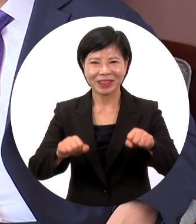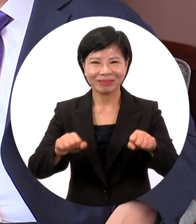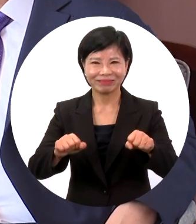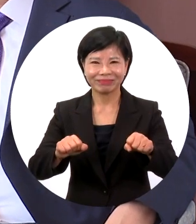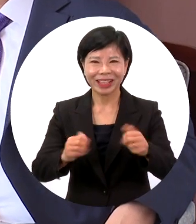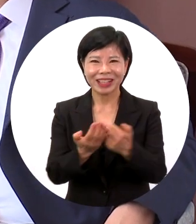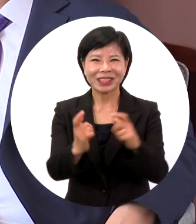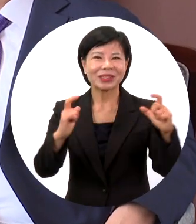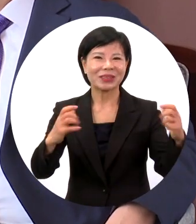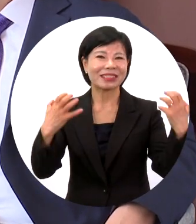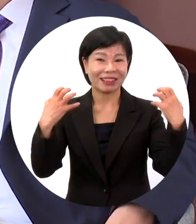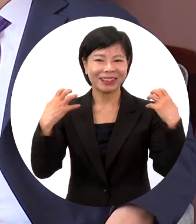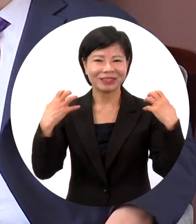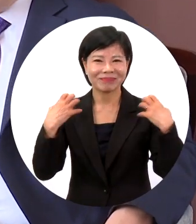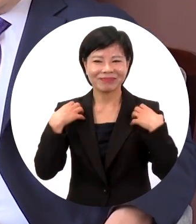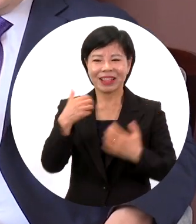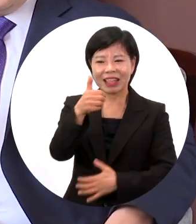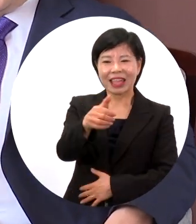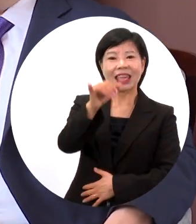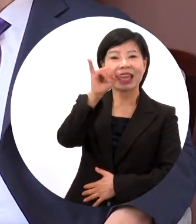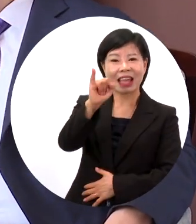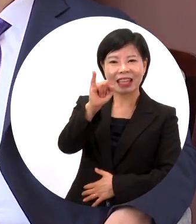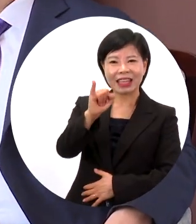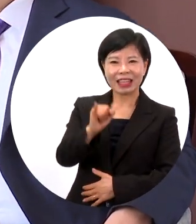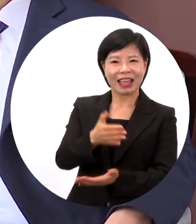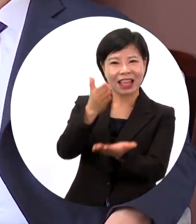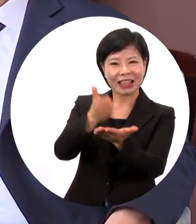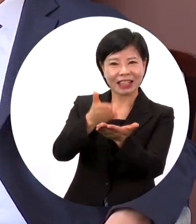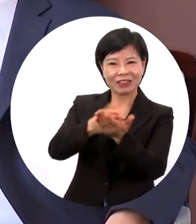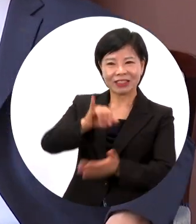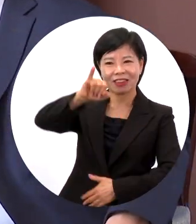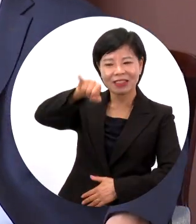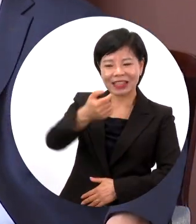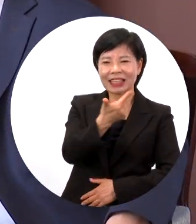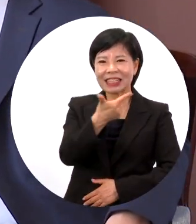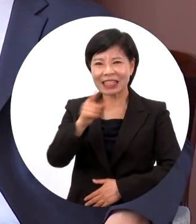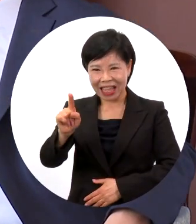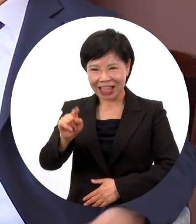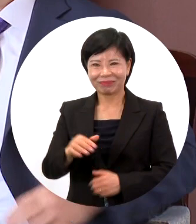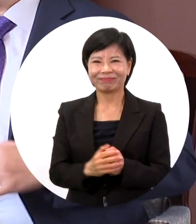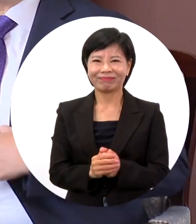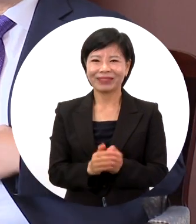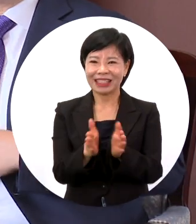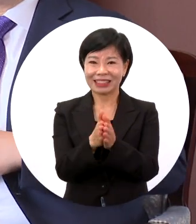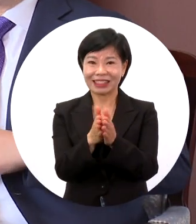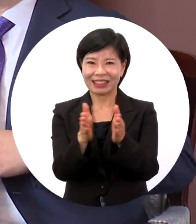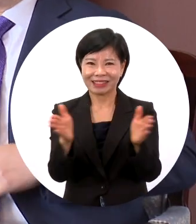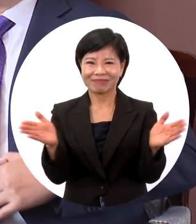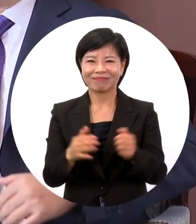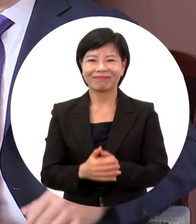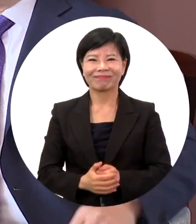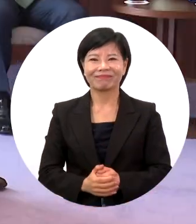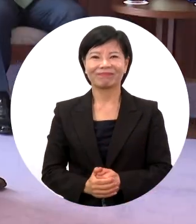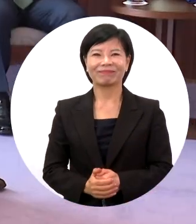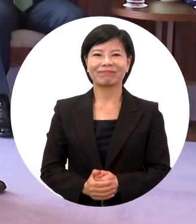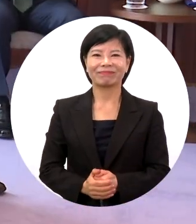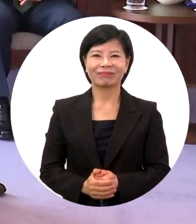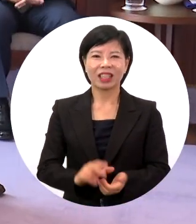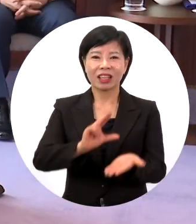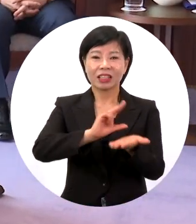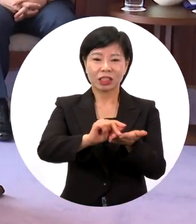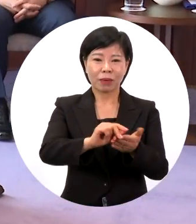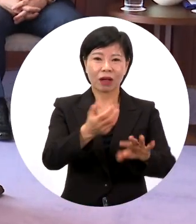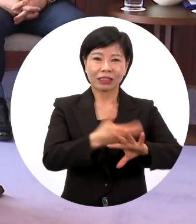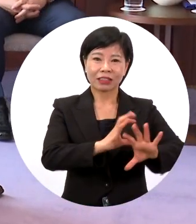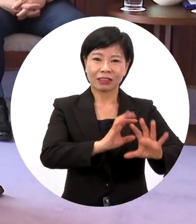안녕하세요. 제주특별자치도 AI 아나운서 제이나입니다. 이번 주 위클리 제주 첫 소식입니다. 지방